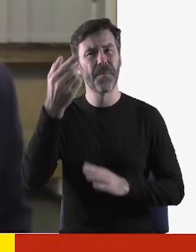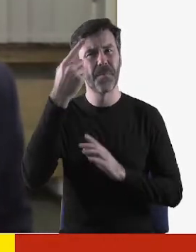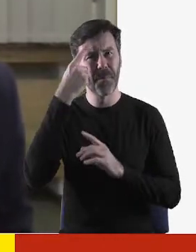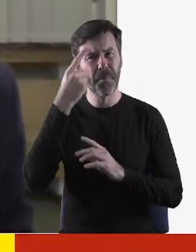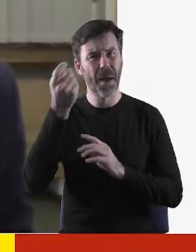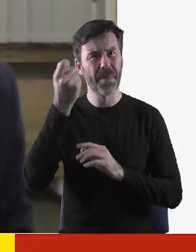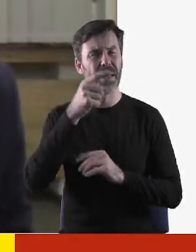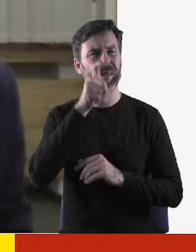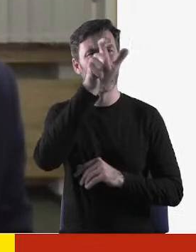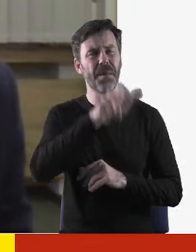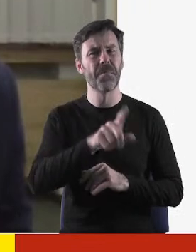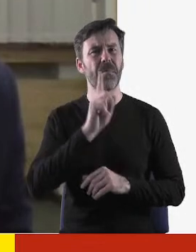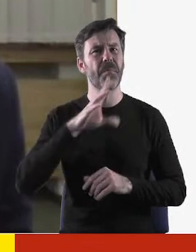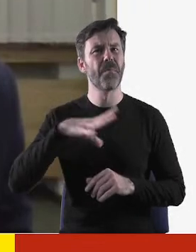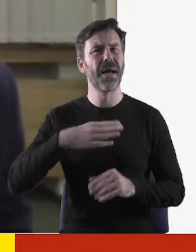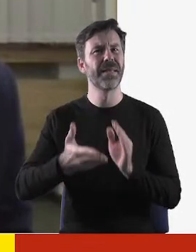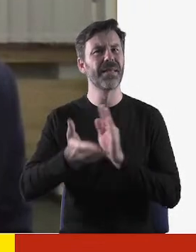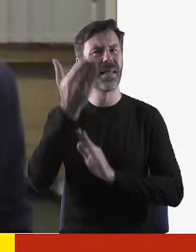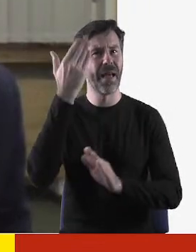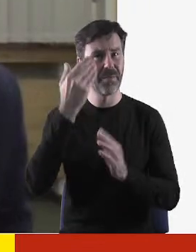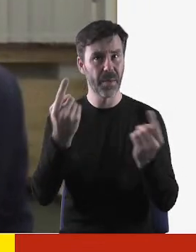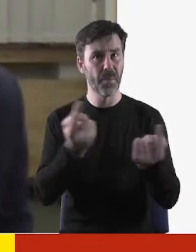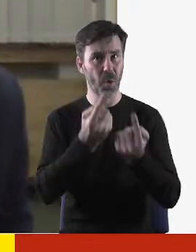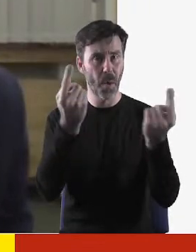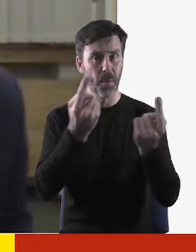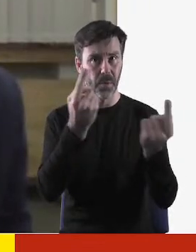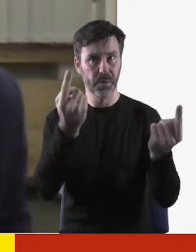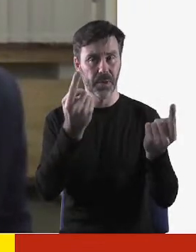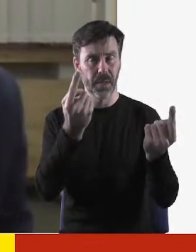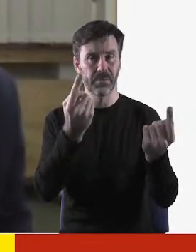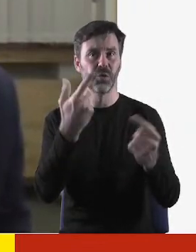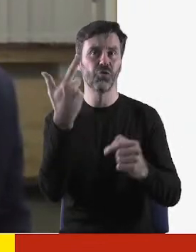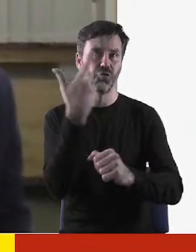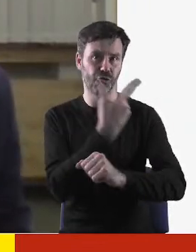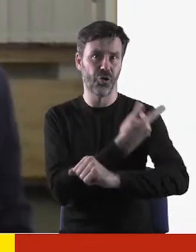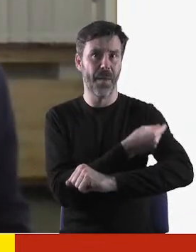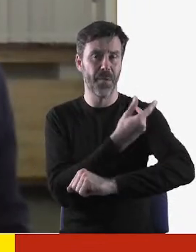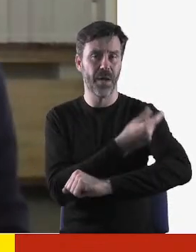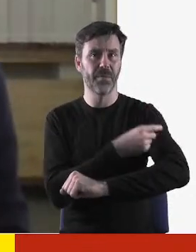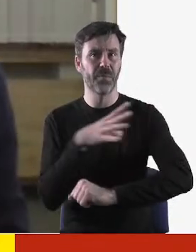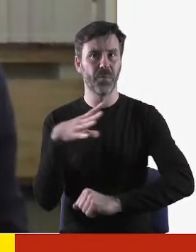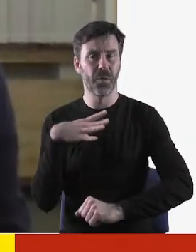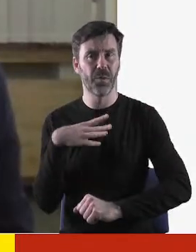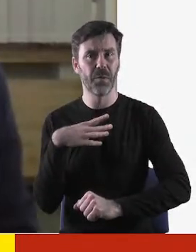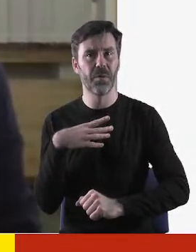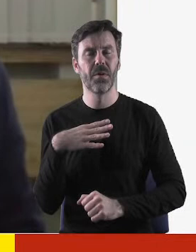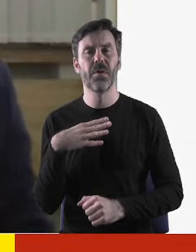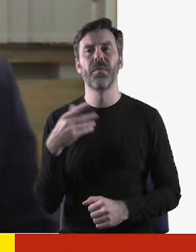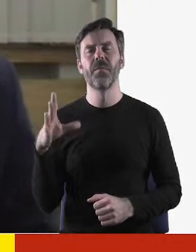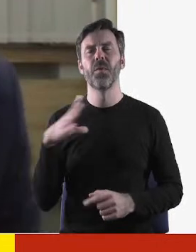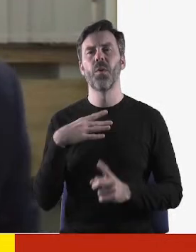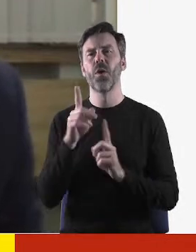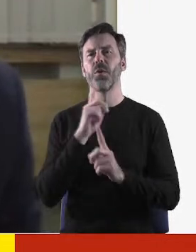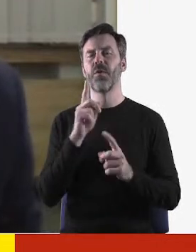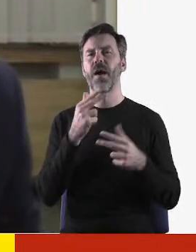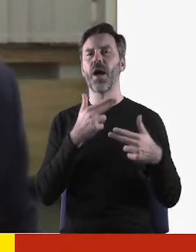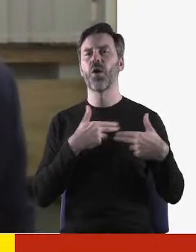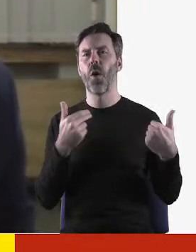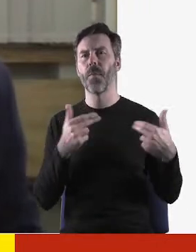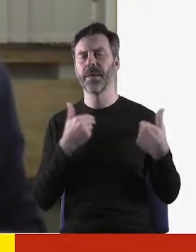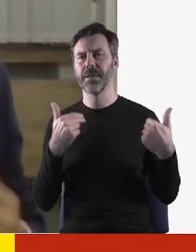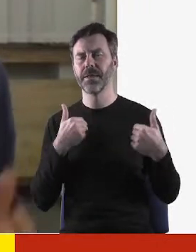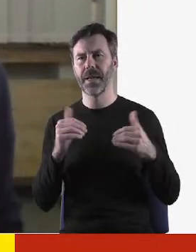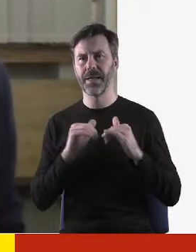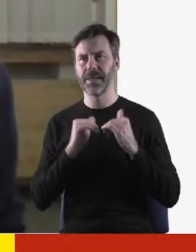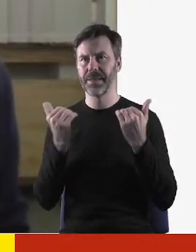promował pan, z czym się zgadzam oczywiście, akcję szczepień. Mówiliśmy na komisjach, na sesji Sejmiku